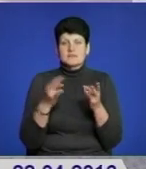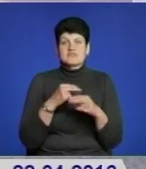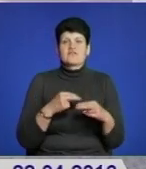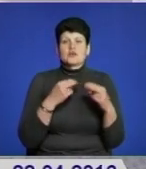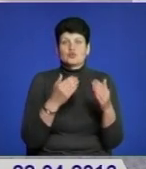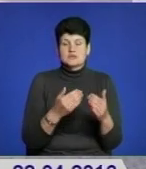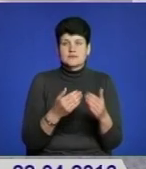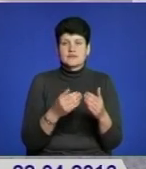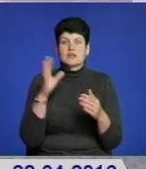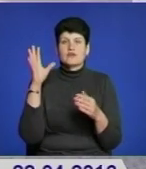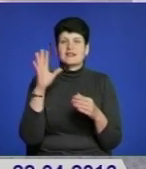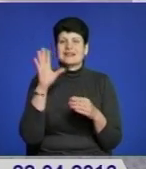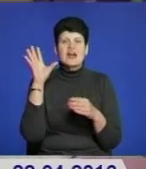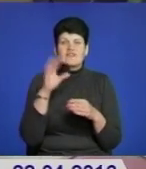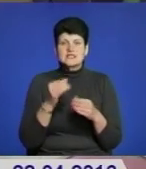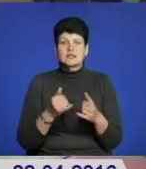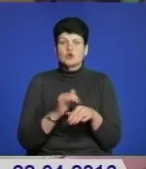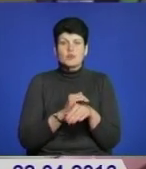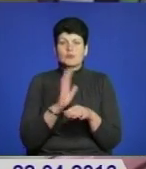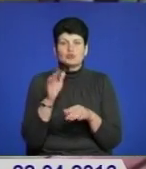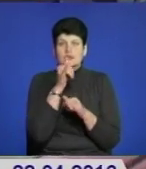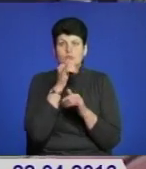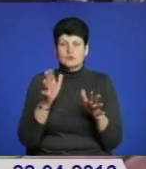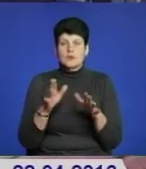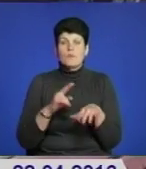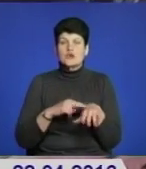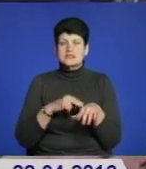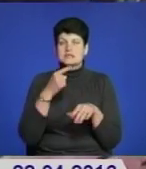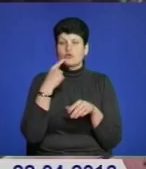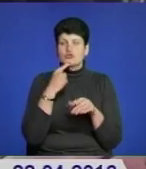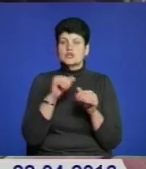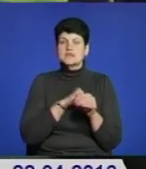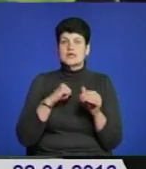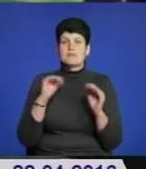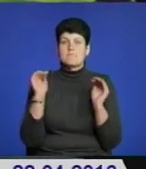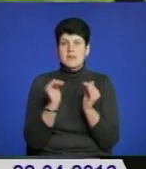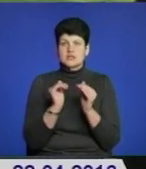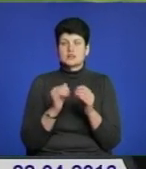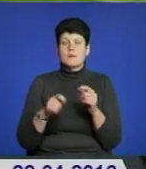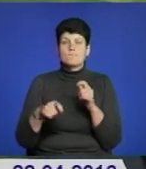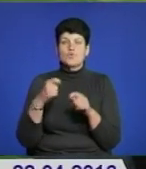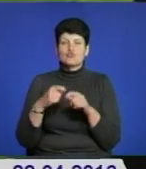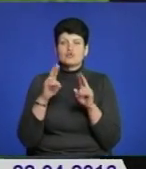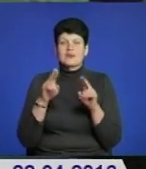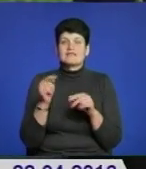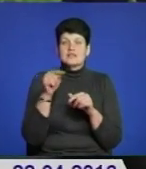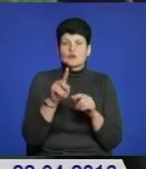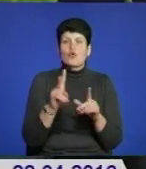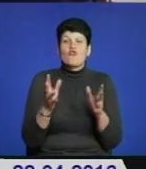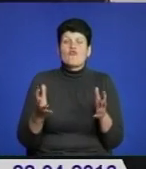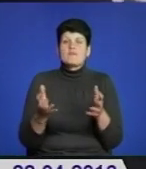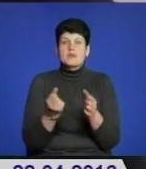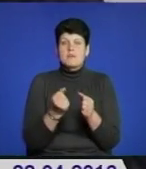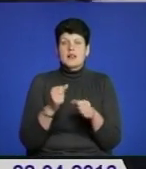Тобто для всіх добрим бути не можна. Поліцейські кажуть, що найменше порушують правила ті, кого вже таки піймали патрульні і